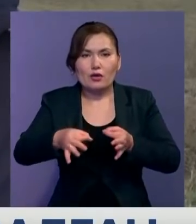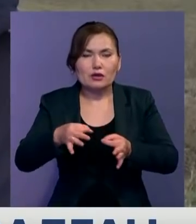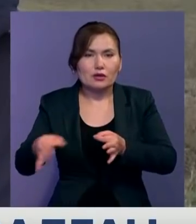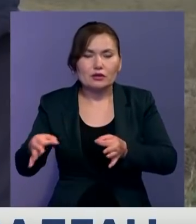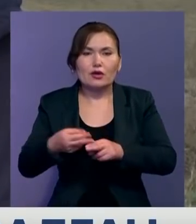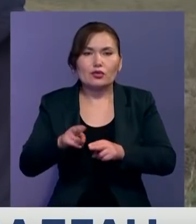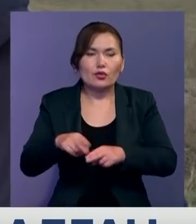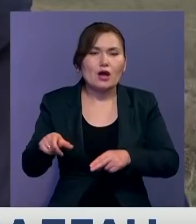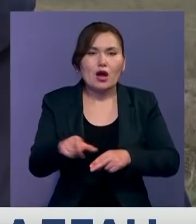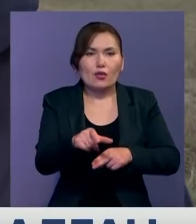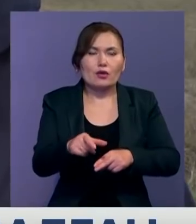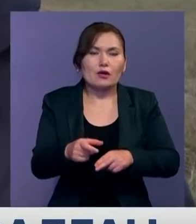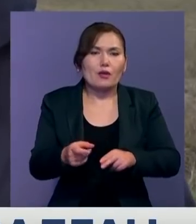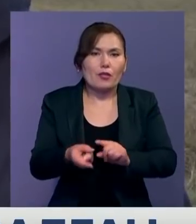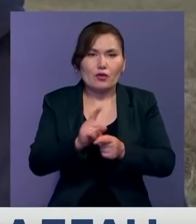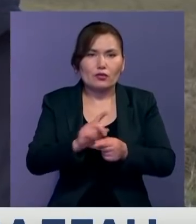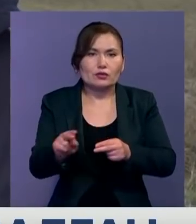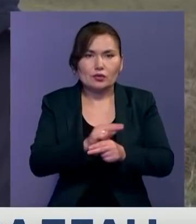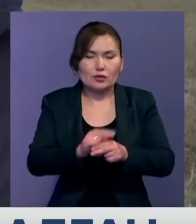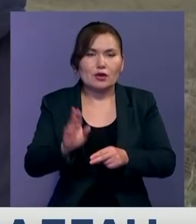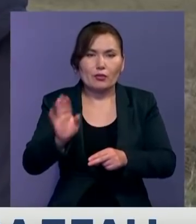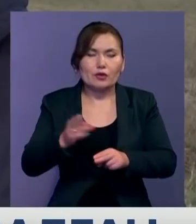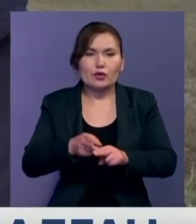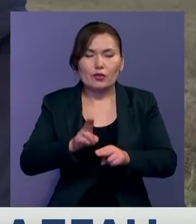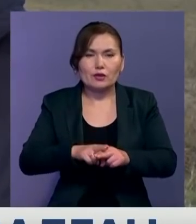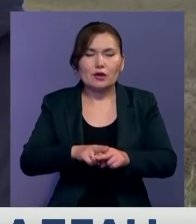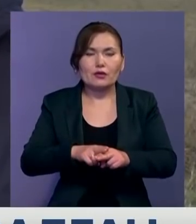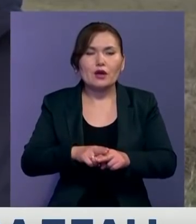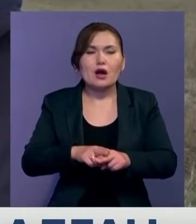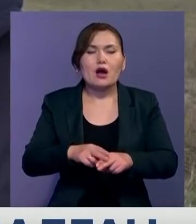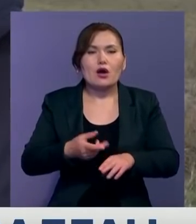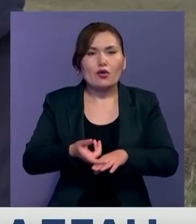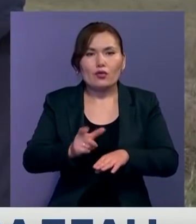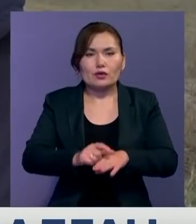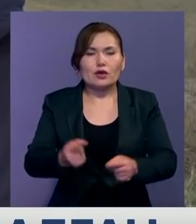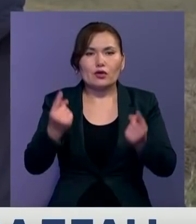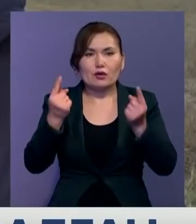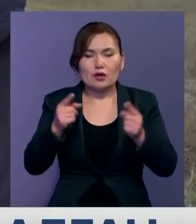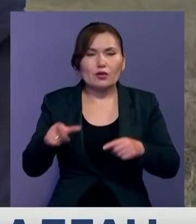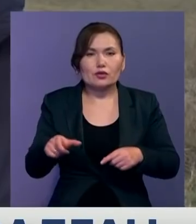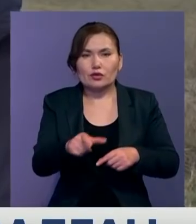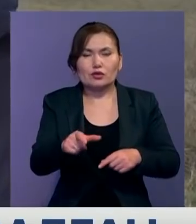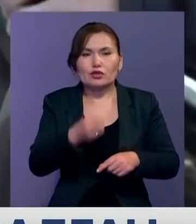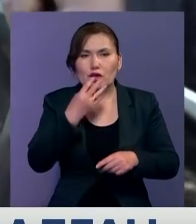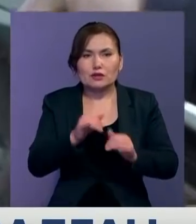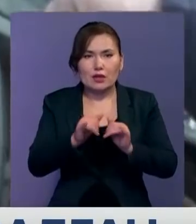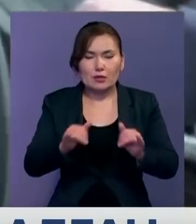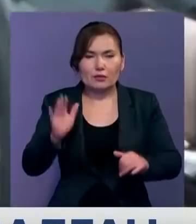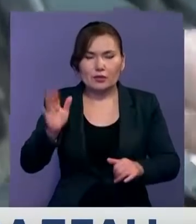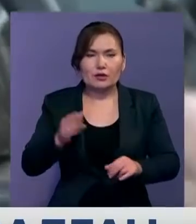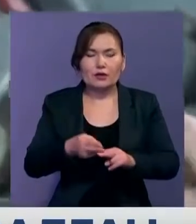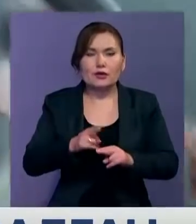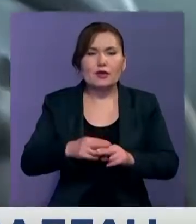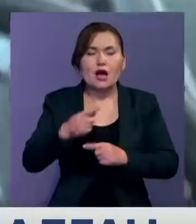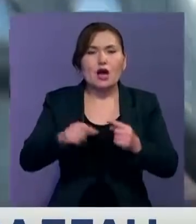барлығы да тас жол болға айналатын болса, онда мынау енді логистика көлік шаруашылығы дейді ғой, сол өте жақсы дамиды. Шаруа